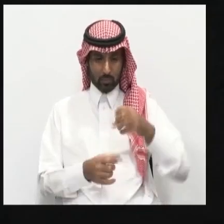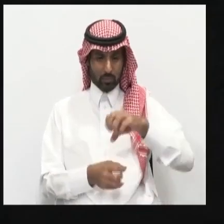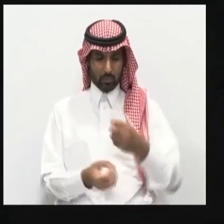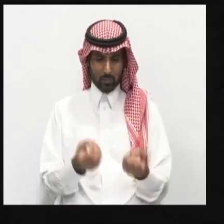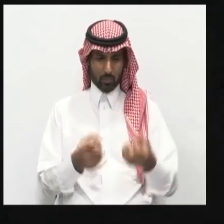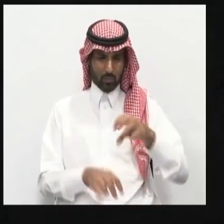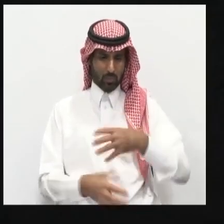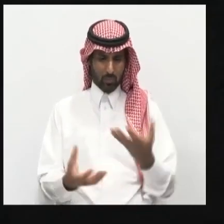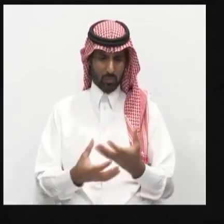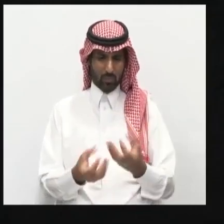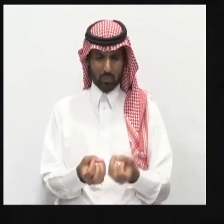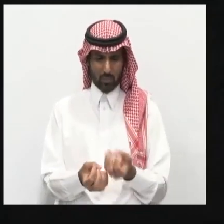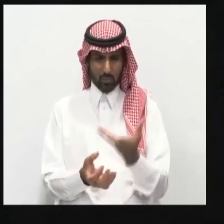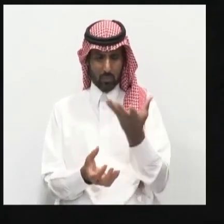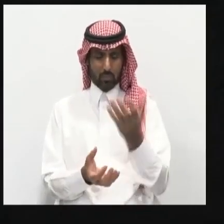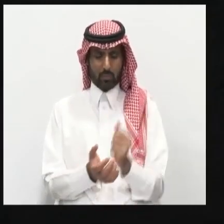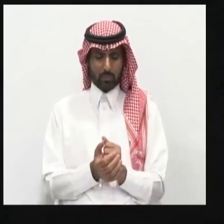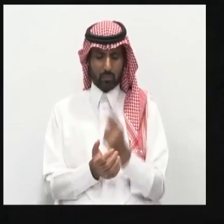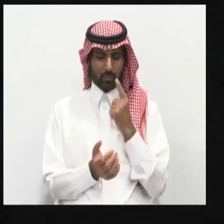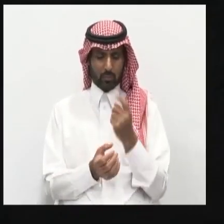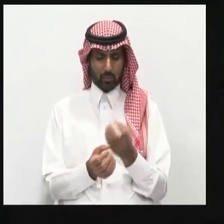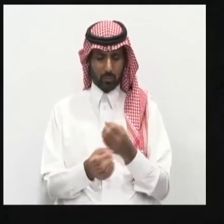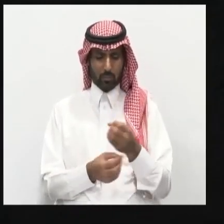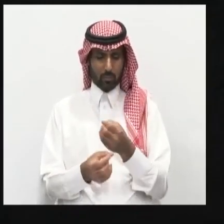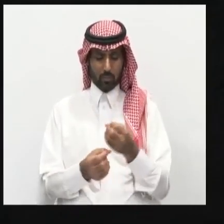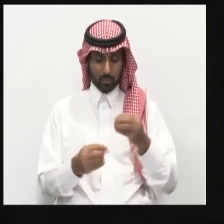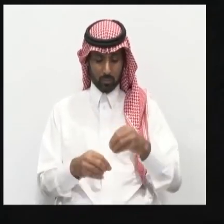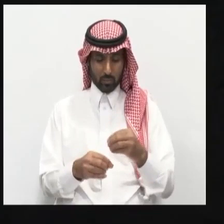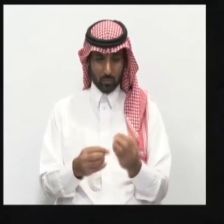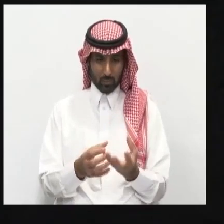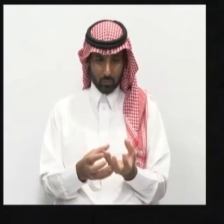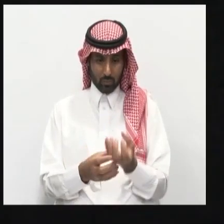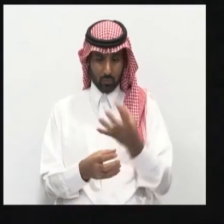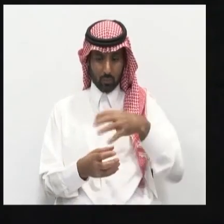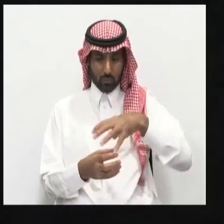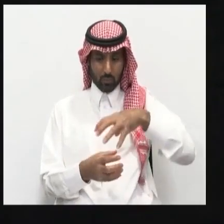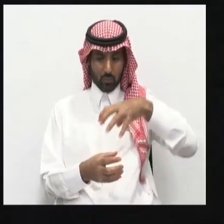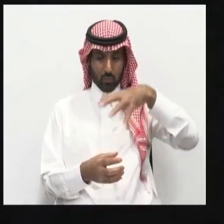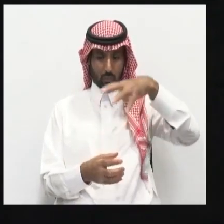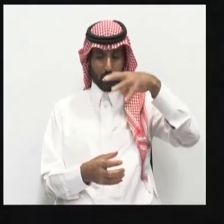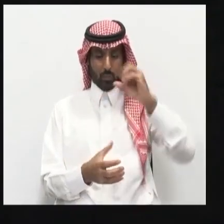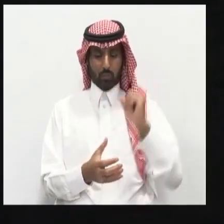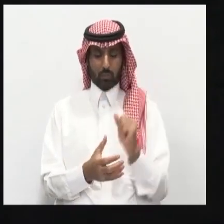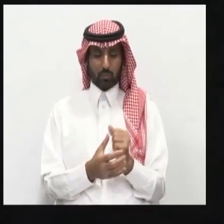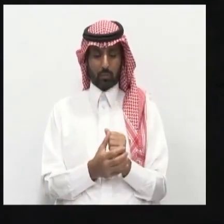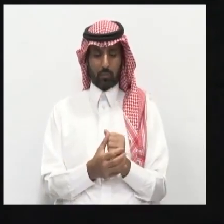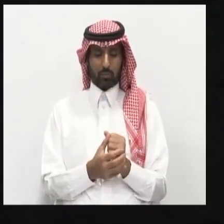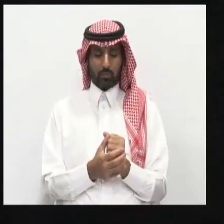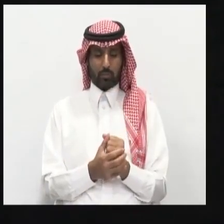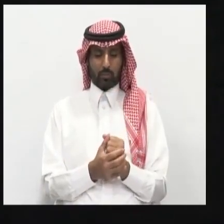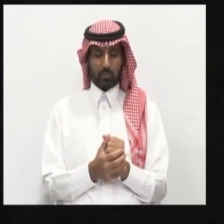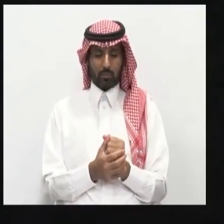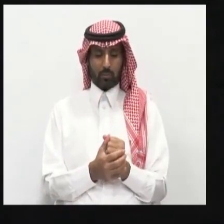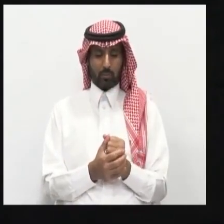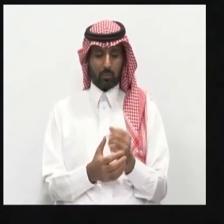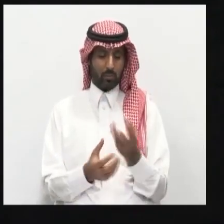تفاعل تكون غاز هذا الغاز لاحظ كلما وضعته كميه بسيطه او كميه معينه راح يتكون عندك ايش الغاز